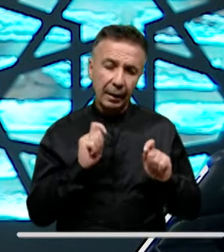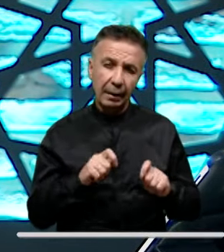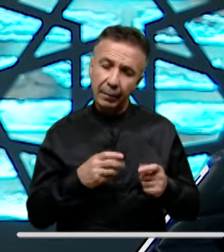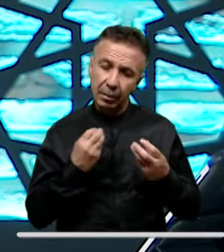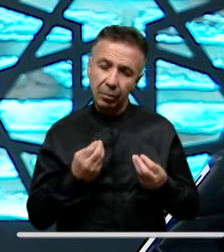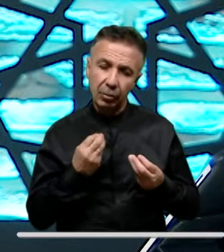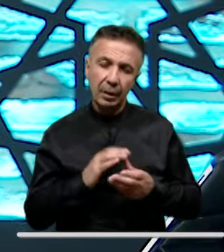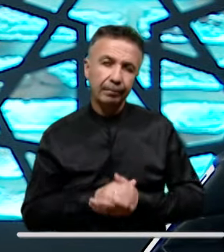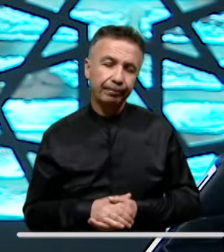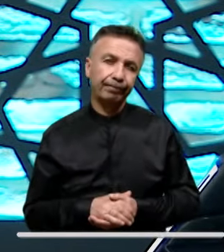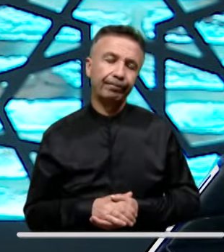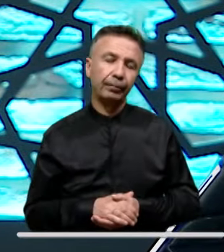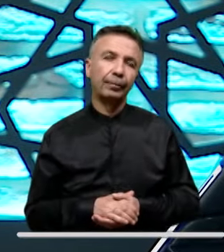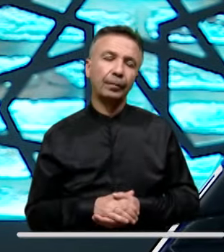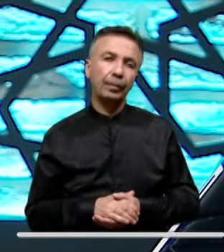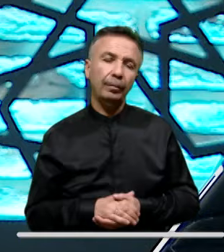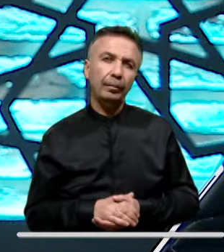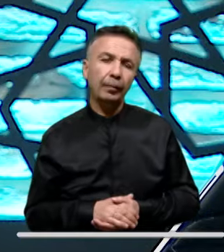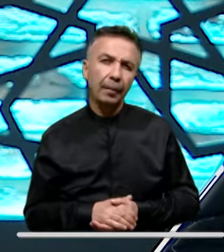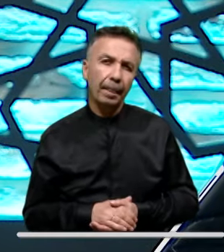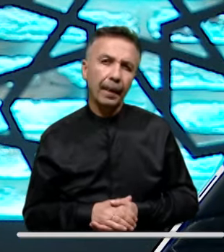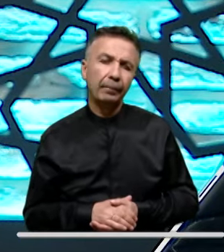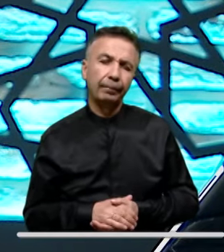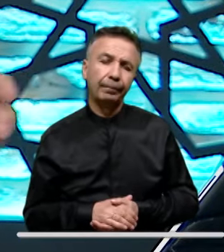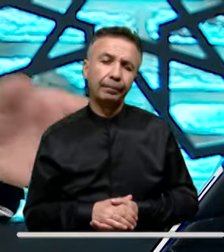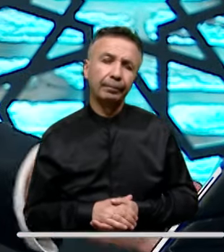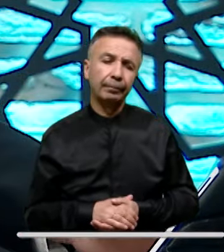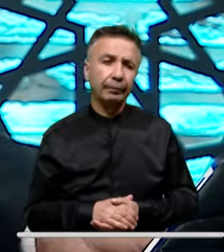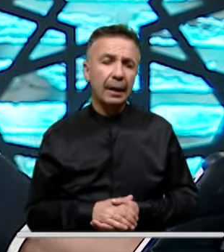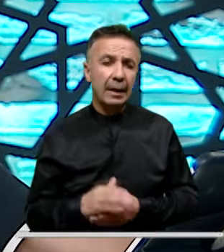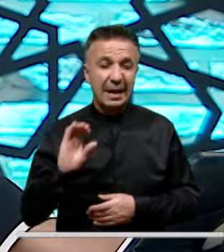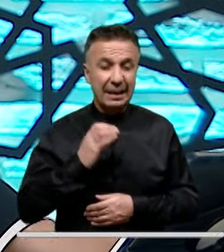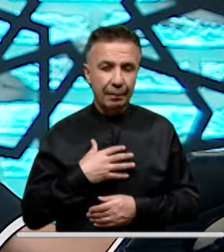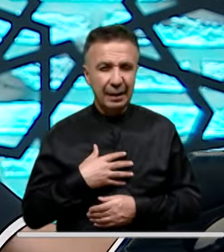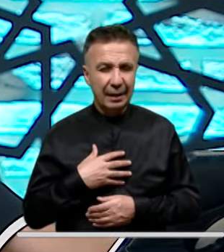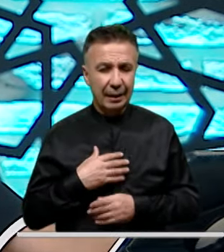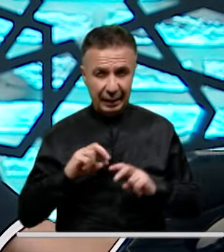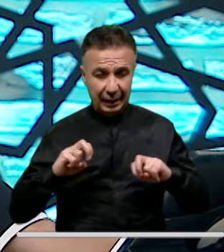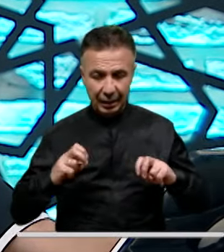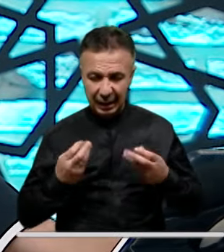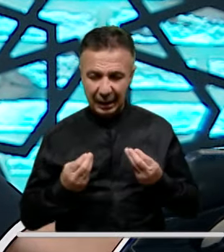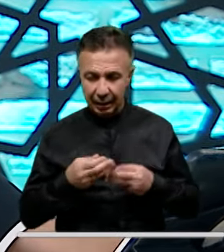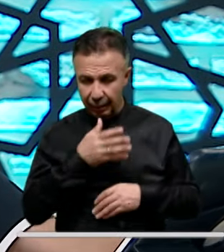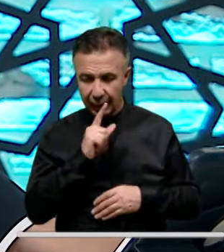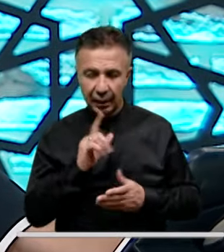bilgimiz doğrultusunda. Bunlar kıymetli şeyler ama iyi öğrenmek, iyi bilmek lazım. Yönlendirmeyi iyi yapmak lazım.